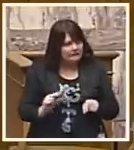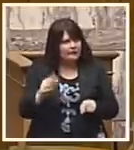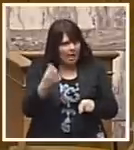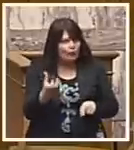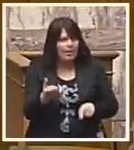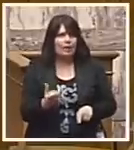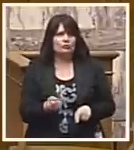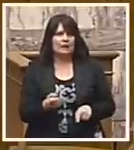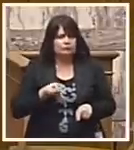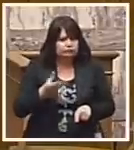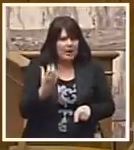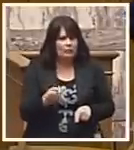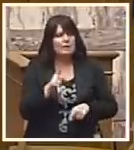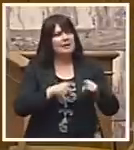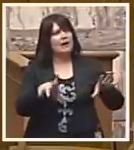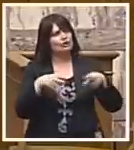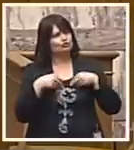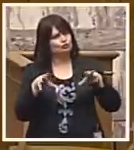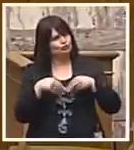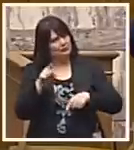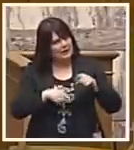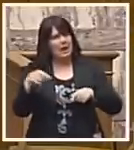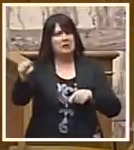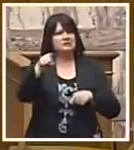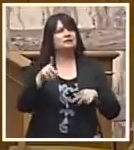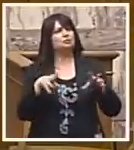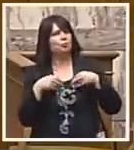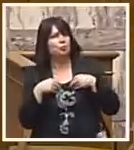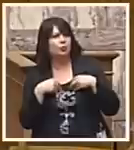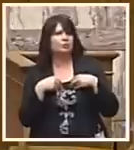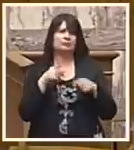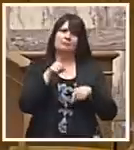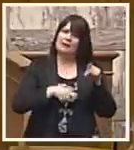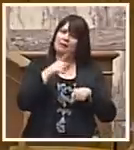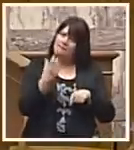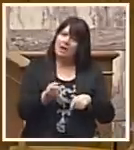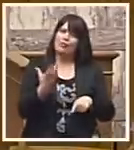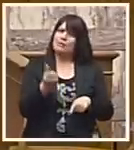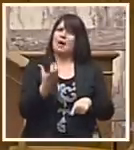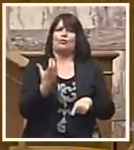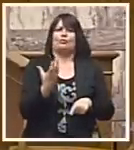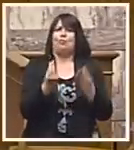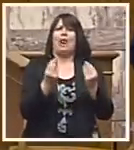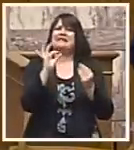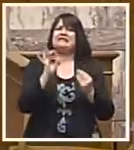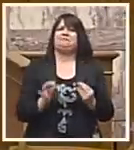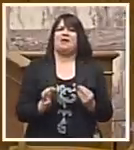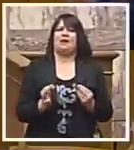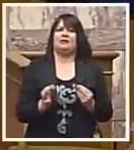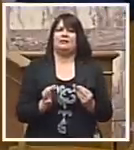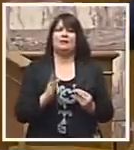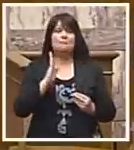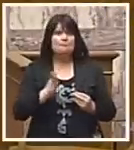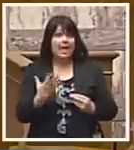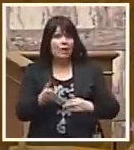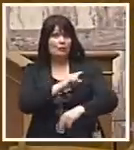σύγκλησης. Πολλά υιοθετήσαμε, πολλά υιοθετήσατε. Υπάρχουν πολλά σημεία σύγκλησης. Υπάρχουν δηλαδή δυνατότητες, όπως